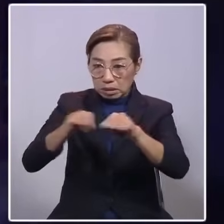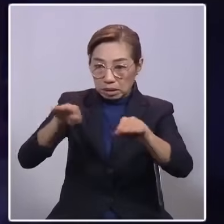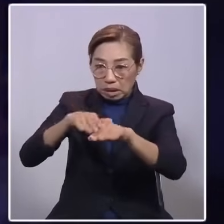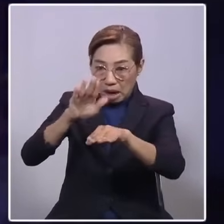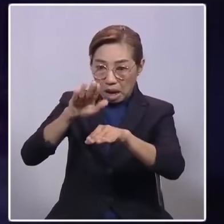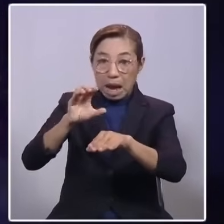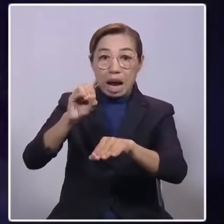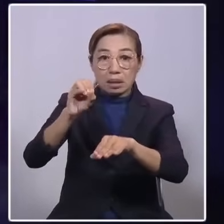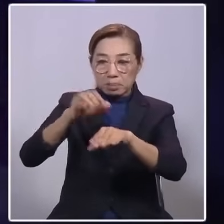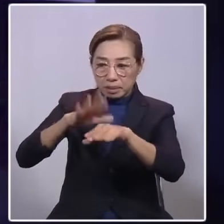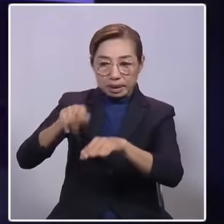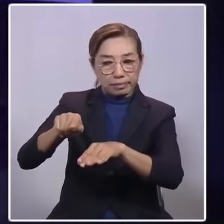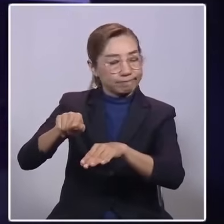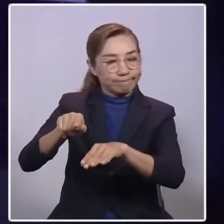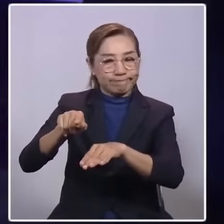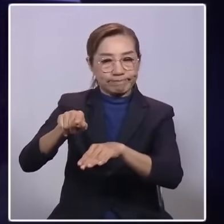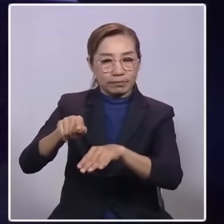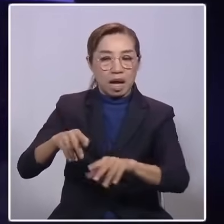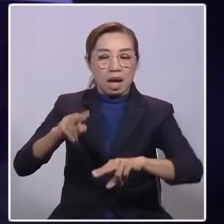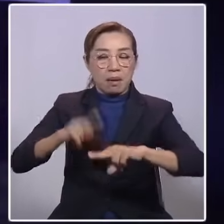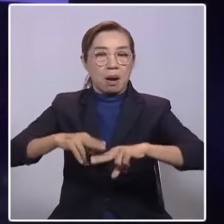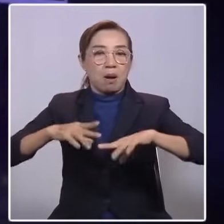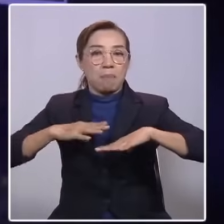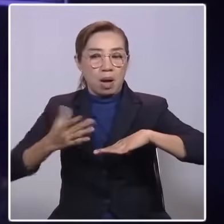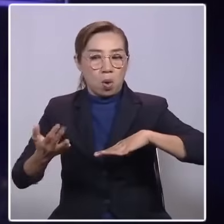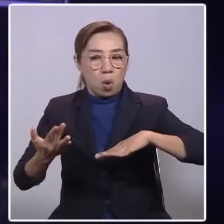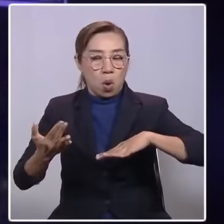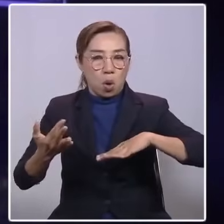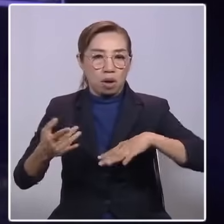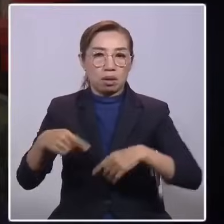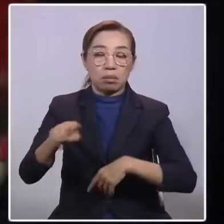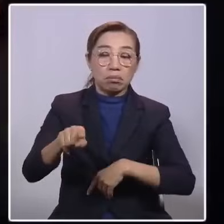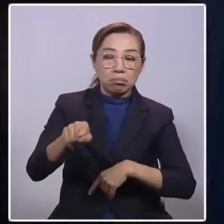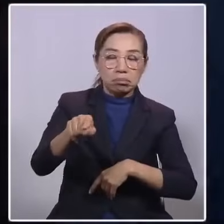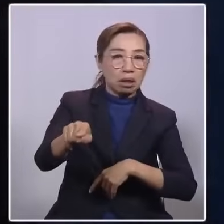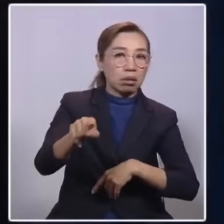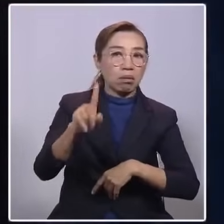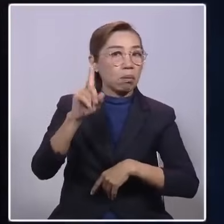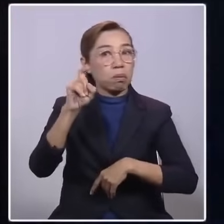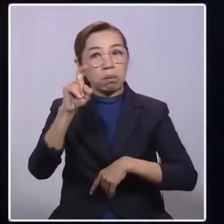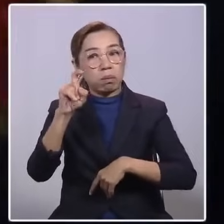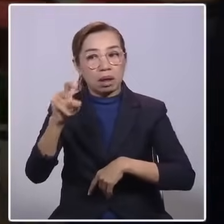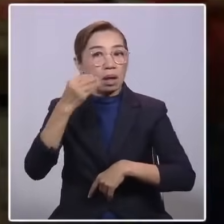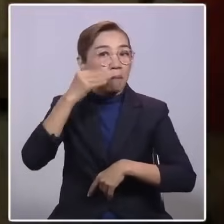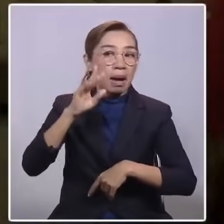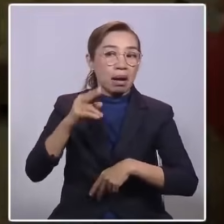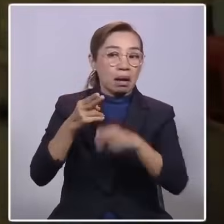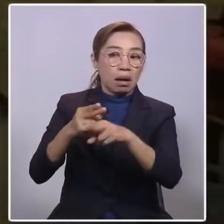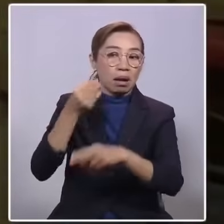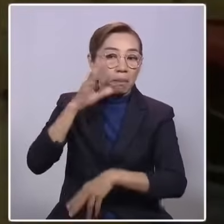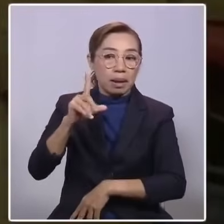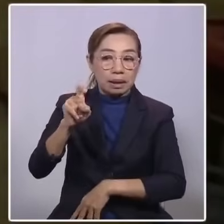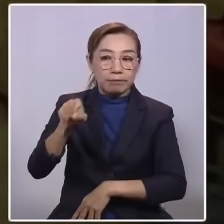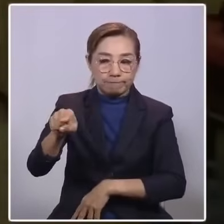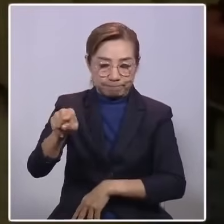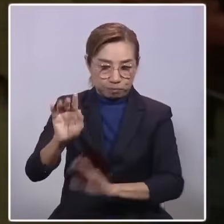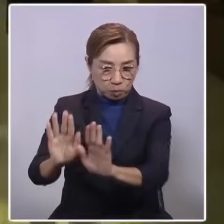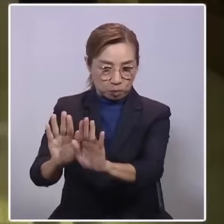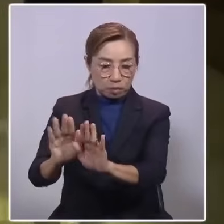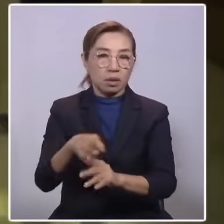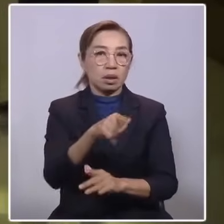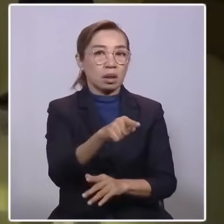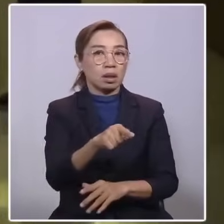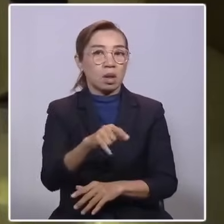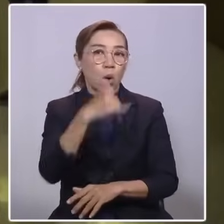เปอร์เซก็จะให้นั่งพักคอยหรือถ้าหากไม่สามารถที่จะกลับบ้านเองได้ก็จะเรียกรถบริการ